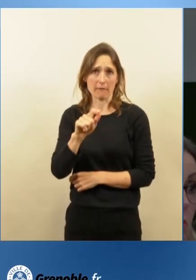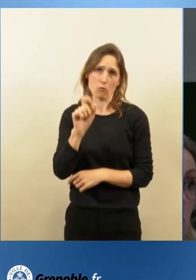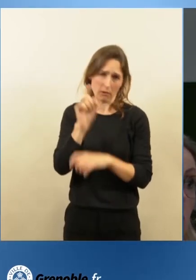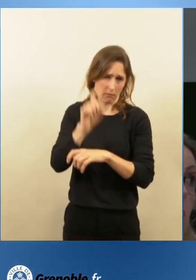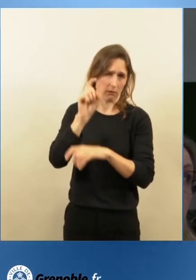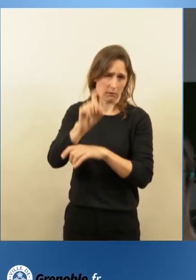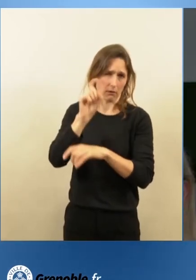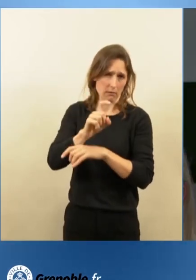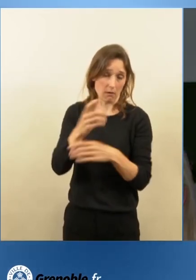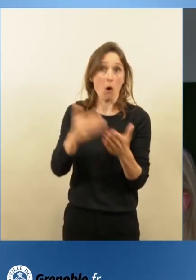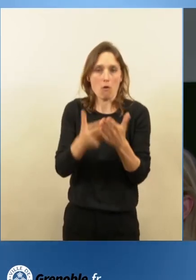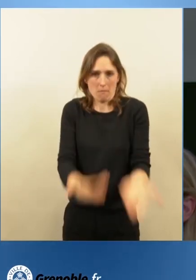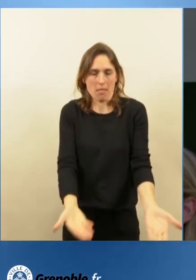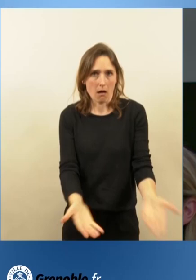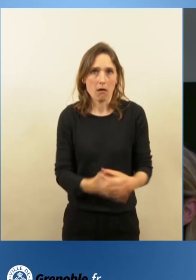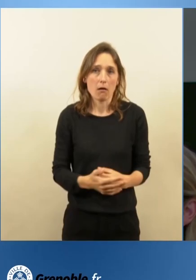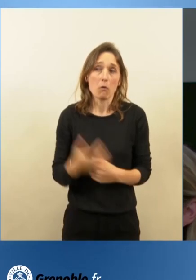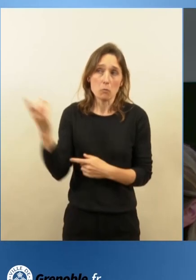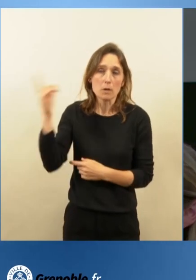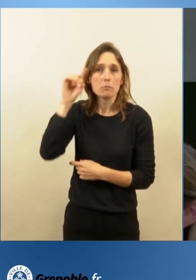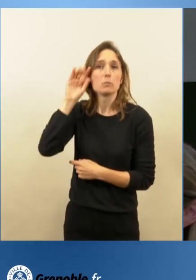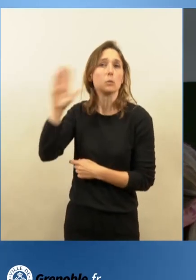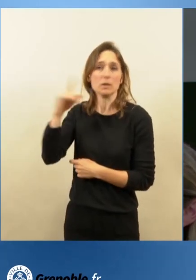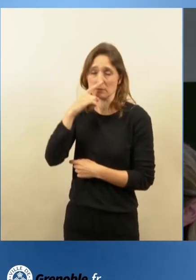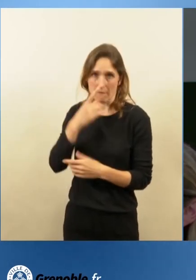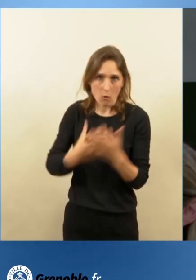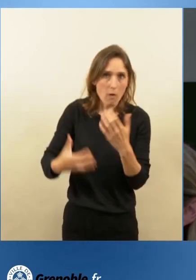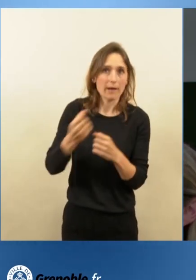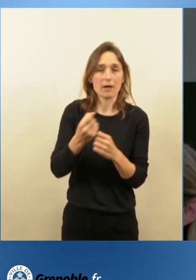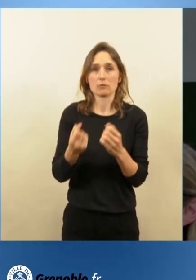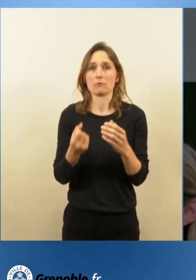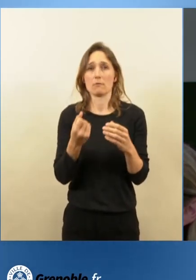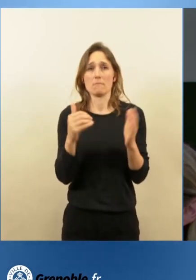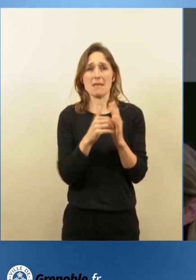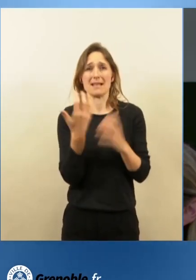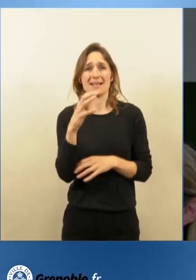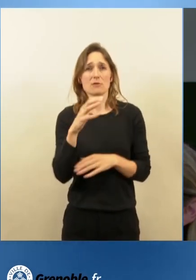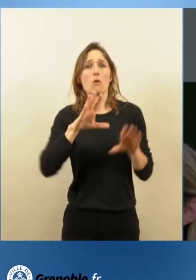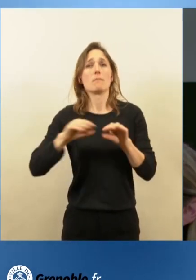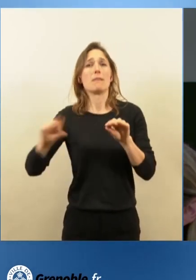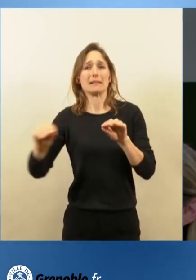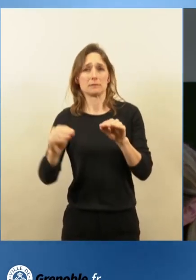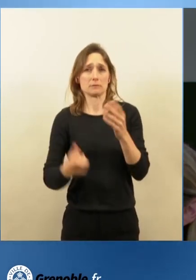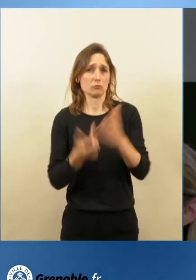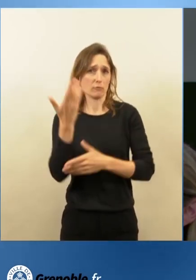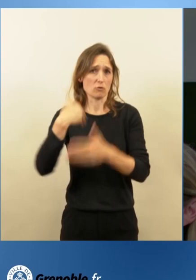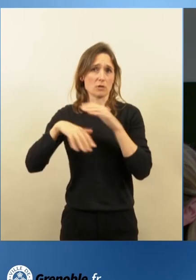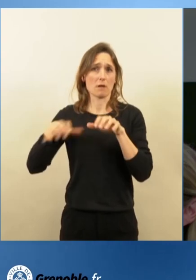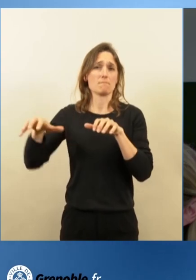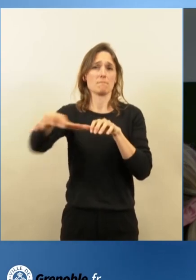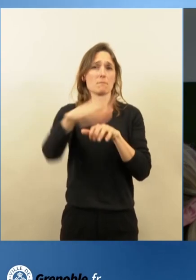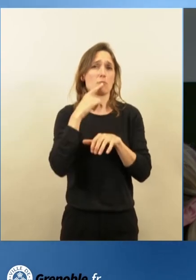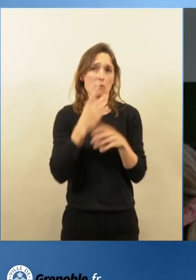estimer qu'il faudrait créer au minimum 1500 places supplémentaires dans la métropole pour faire des parkings les